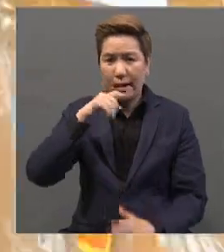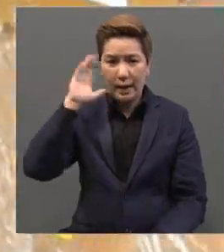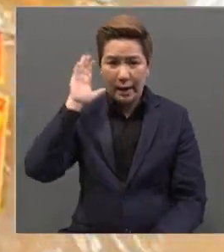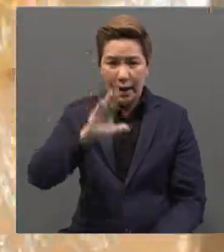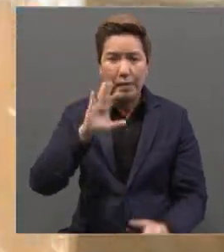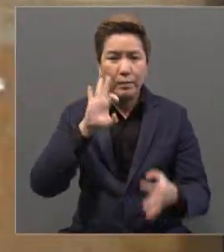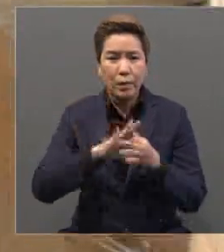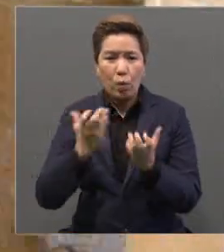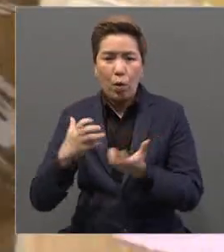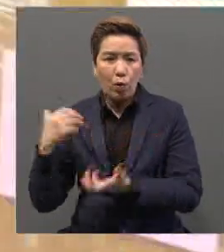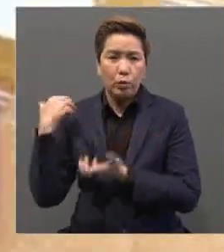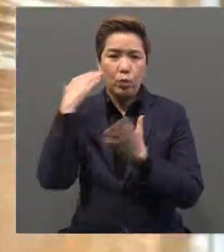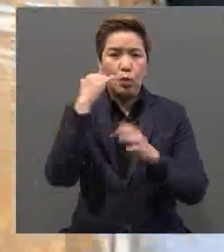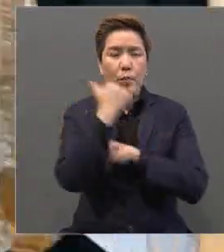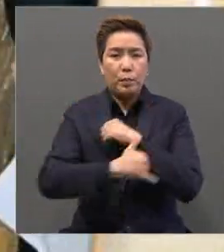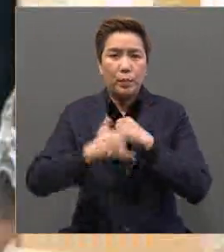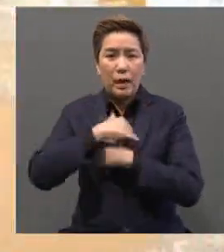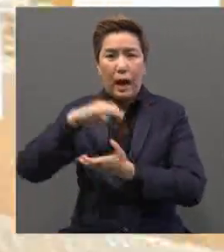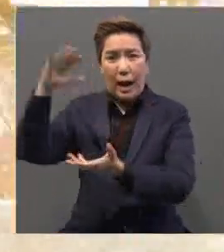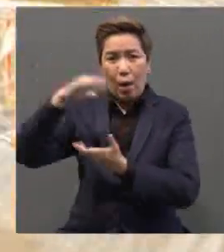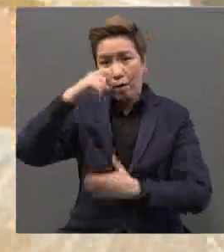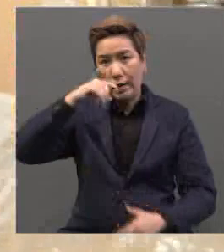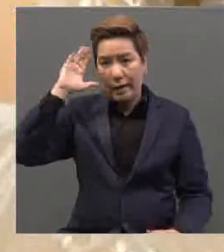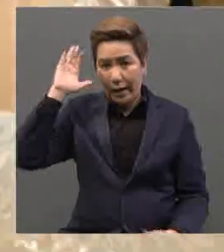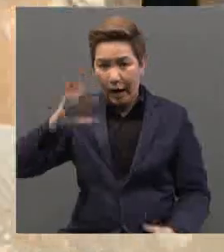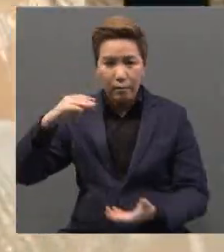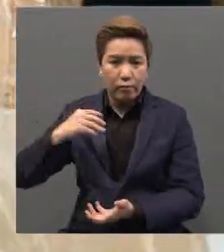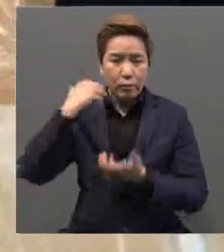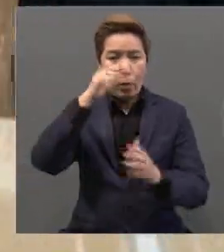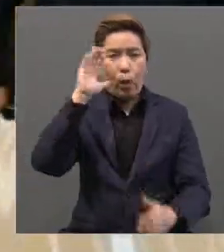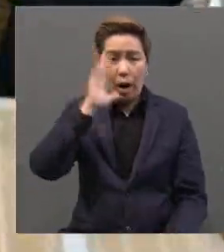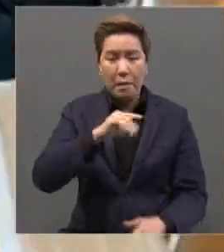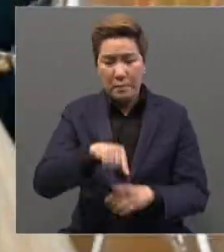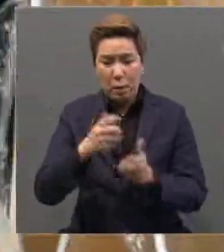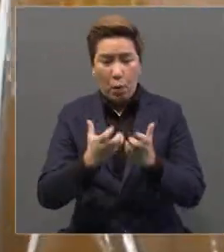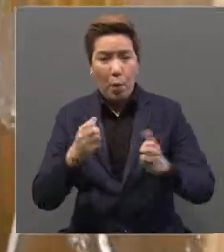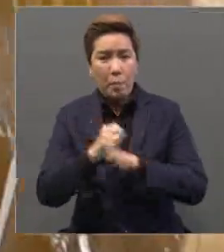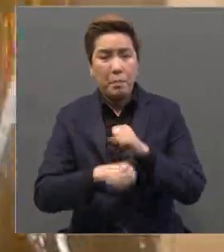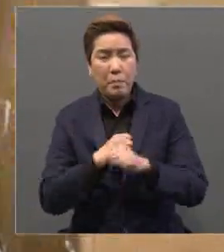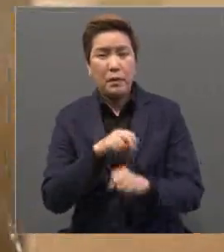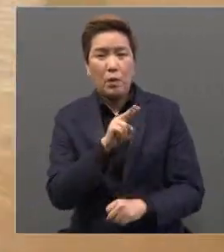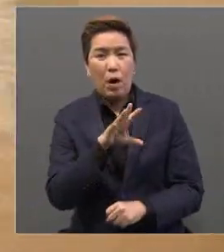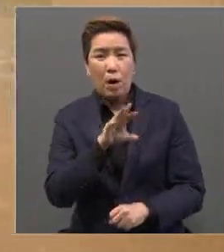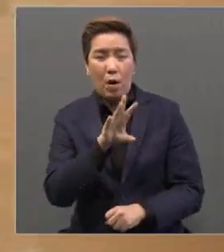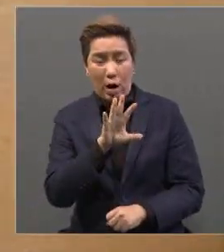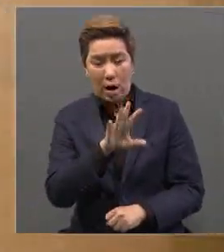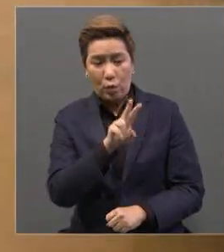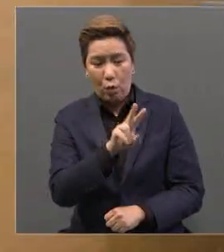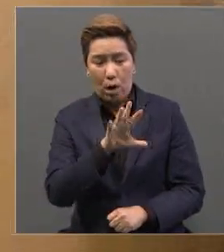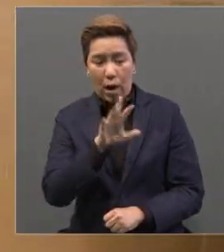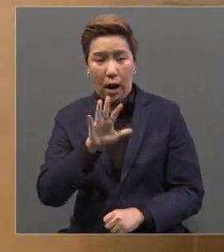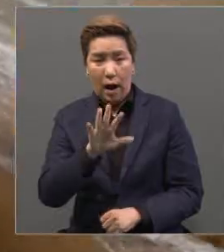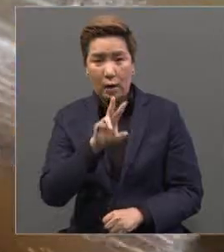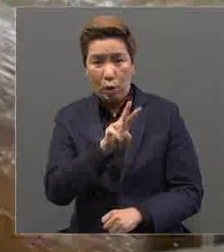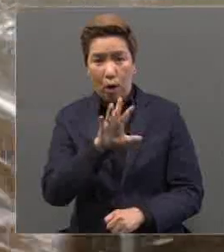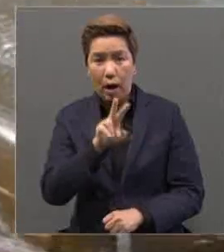พ.ร.บ.การส่งออกไปนอกและการนำเข้ามาในราชอาณาจักรซึ่งสินค้าปี2522และแก้ไขเพิ่มเติ